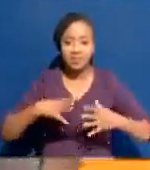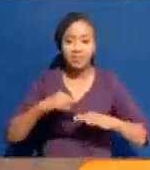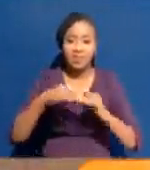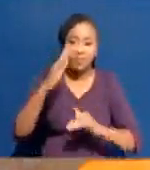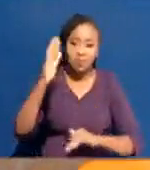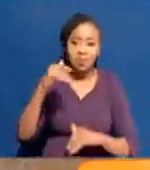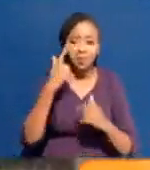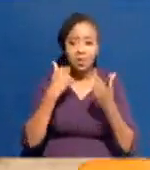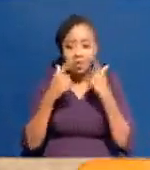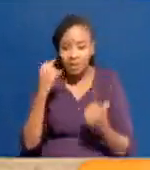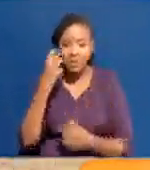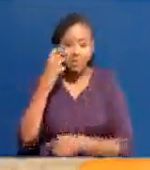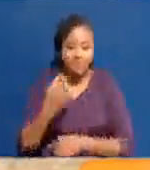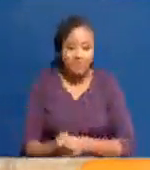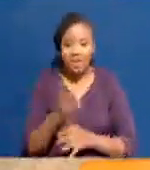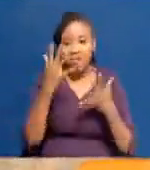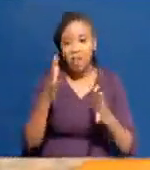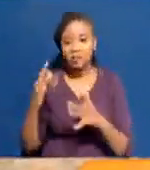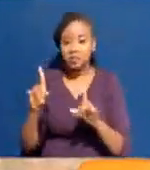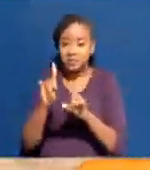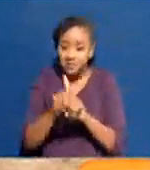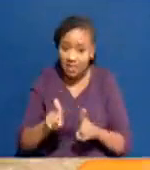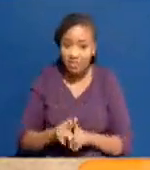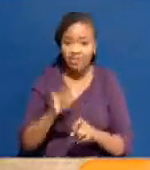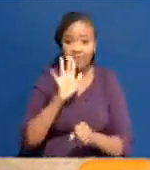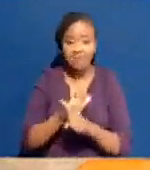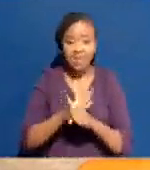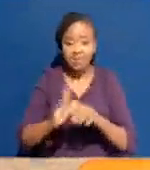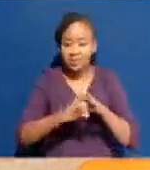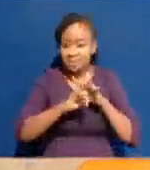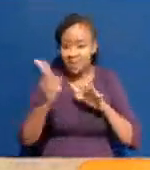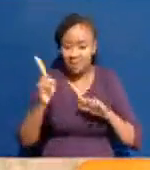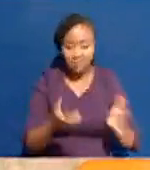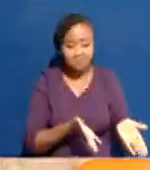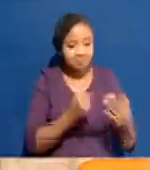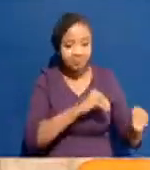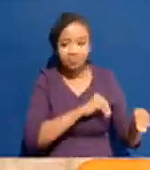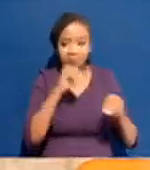majonzi, hasara na hata kupelekea mamia kukimbia makwao.